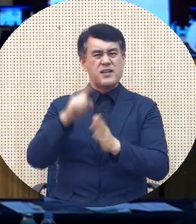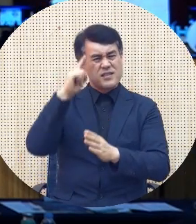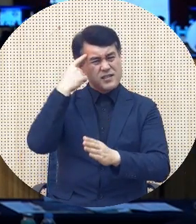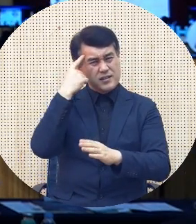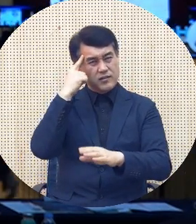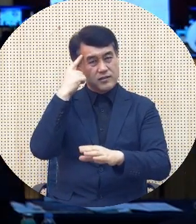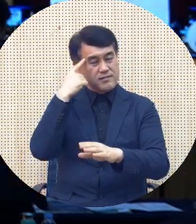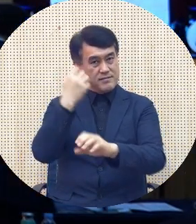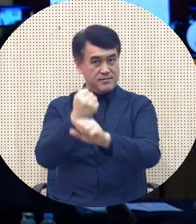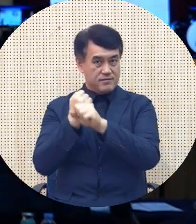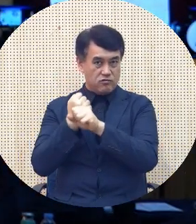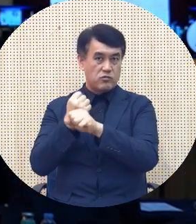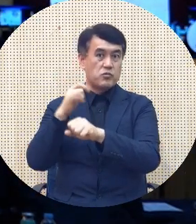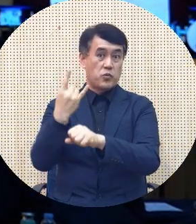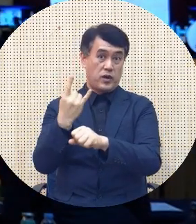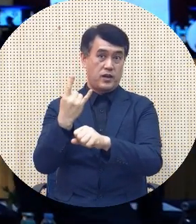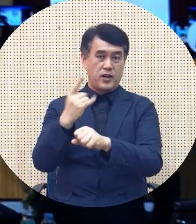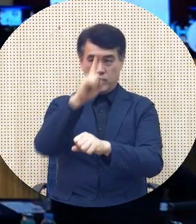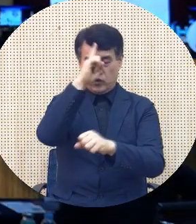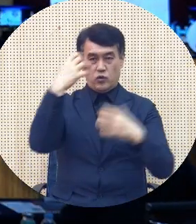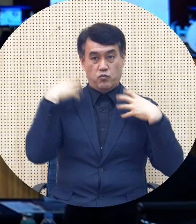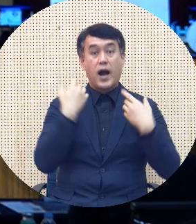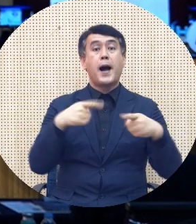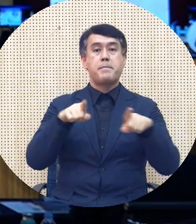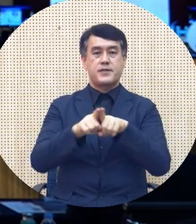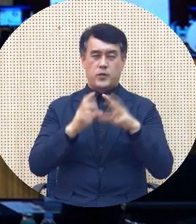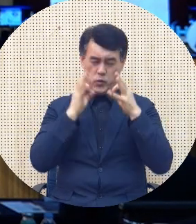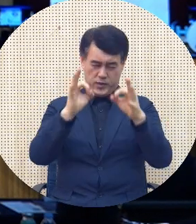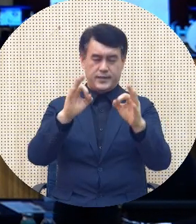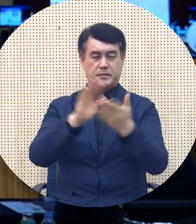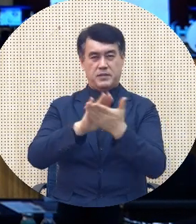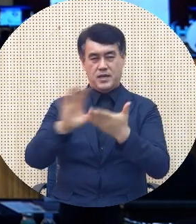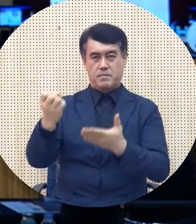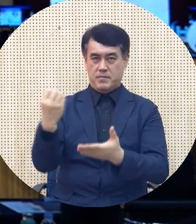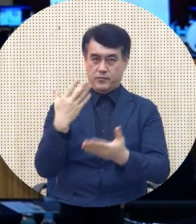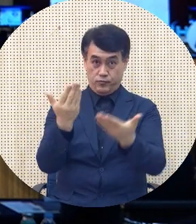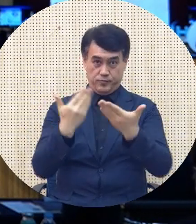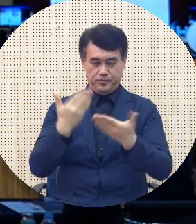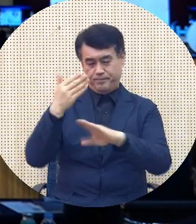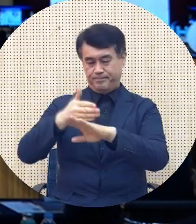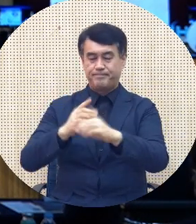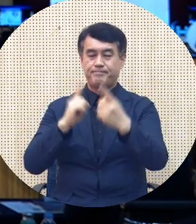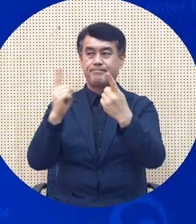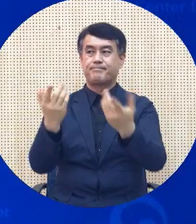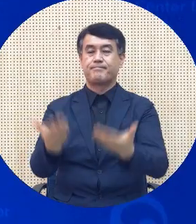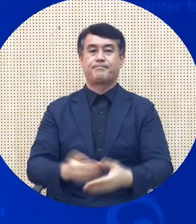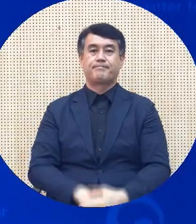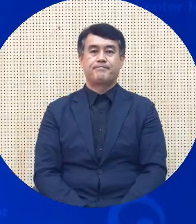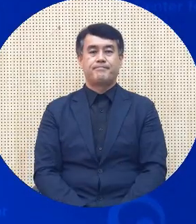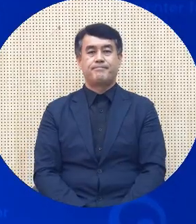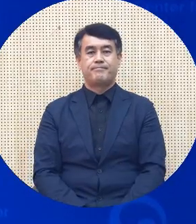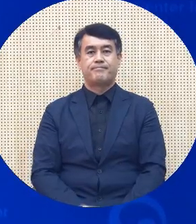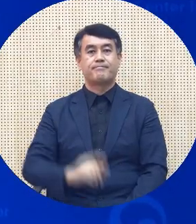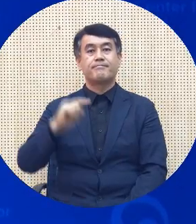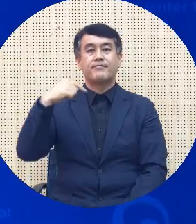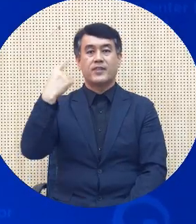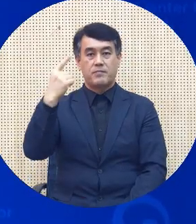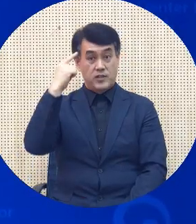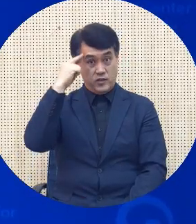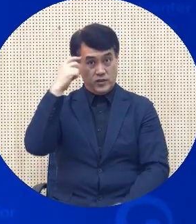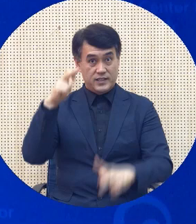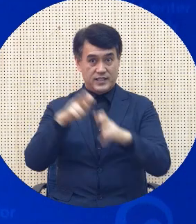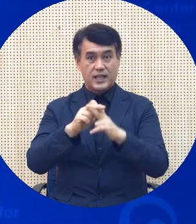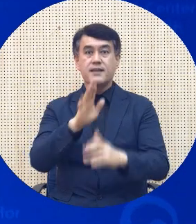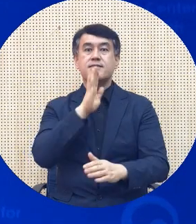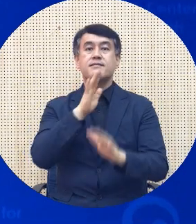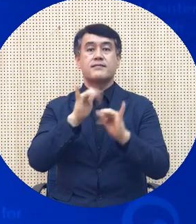대한신경정신의학회 역시 정부와 함께 최선을 다하겠다는 메시지 남겨주셨습니다. 감사합니다. 이어서 정신장애